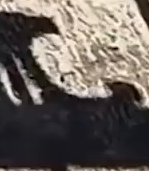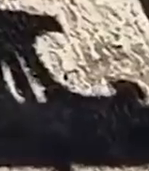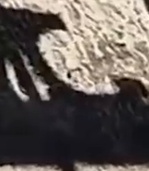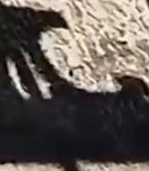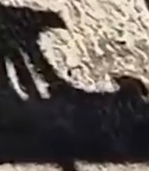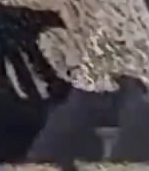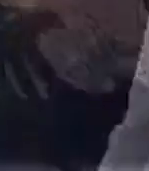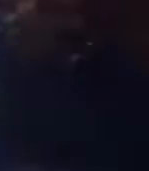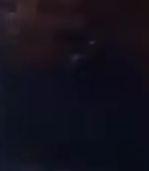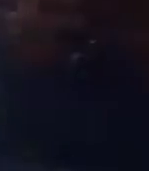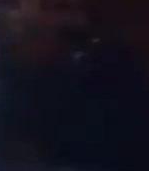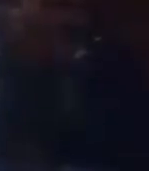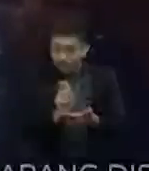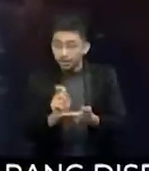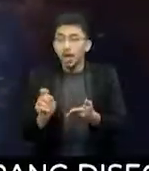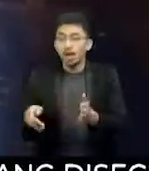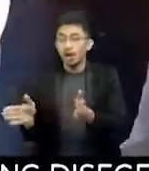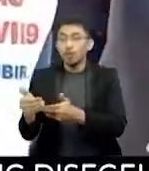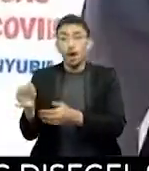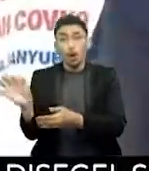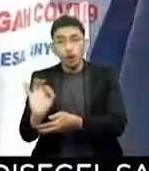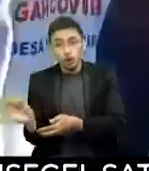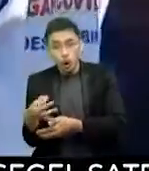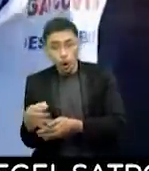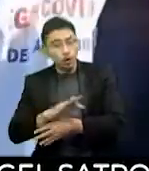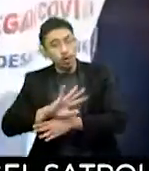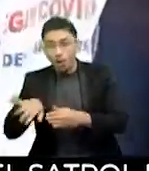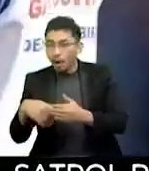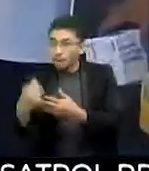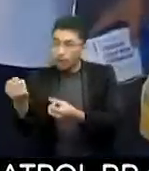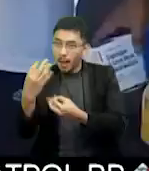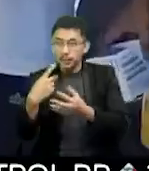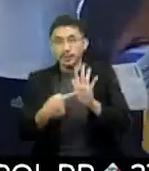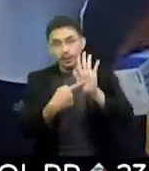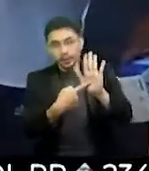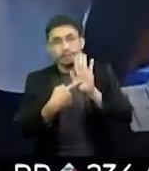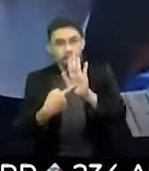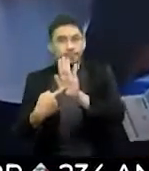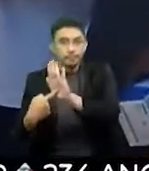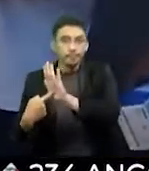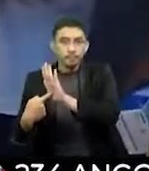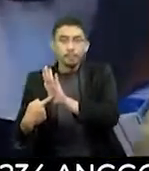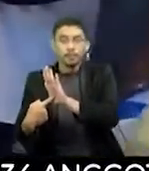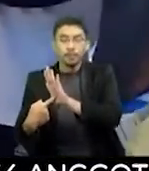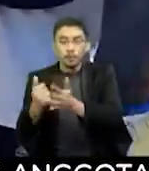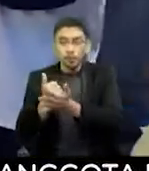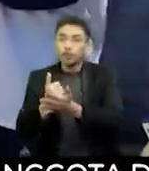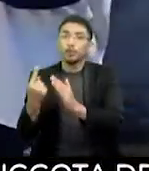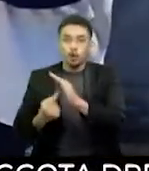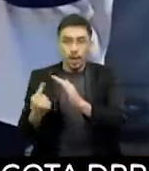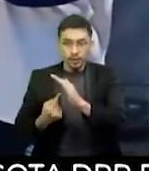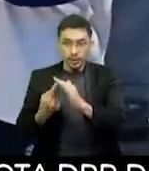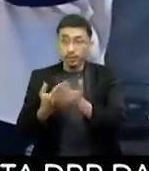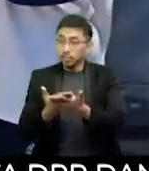kosong di lokasi isolasi terpusat. Untuk pengawasan pelaksanaan isolasi mandiri diserahkan sepenuhnya kepada Satgas COVID-19 masing-masing